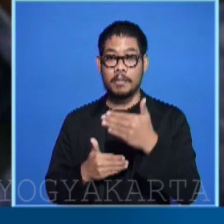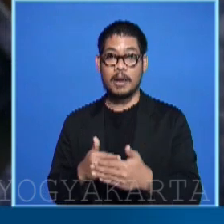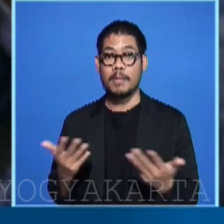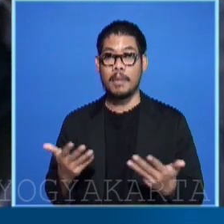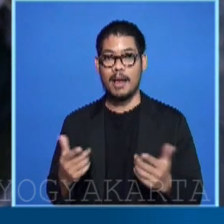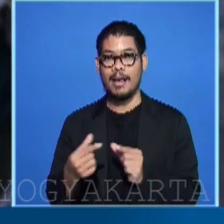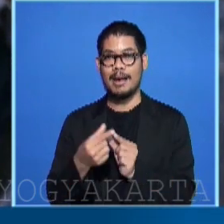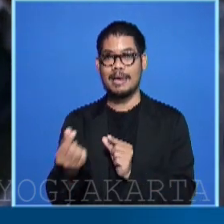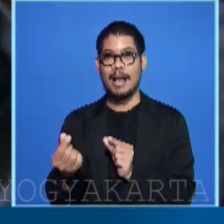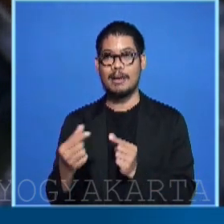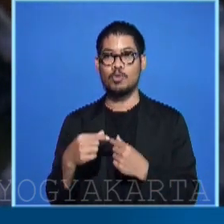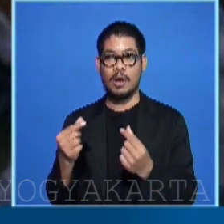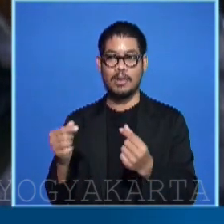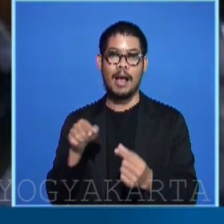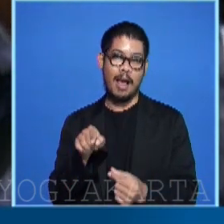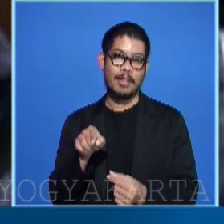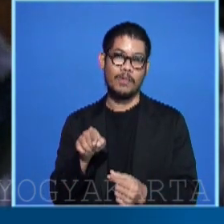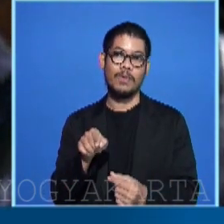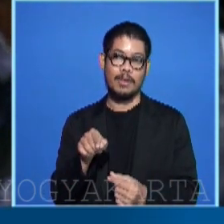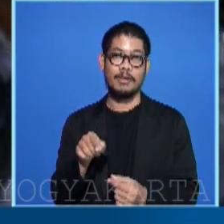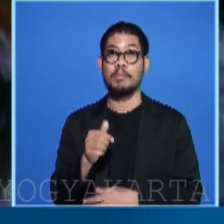ini akan mengangkat